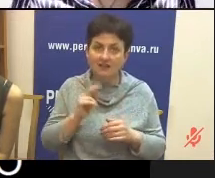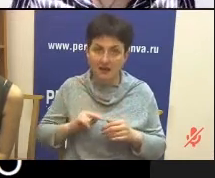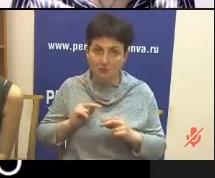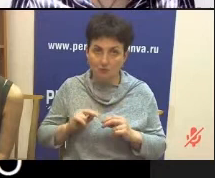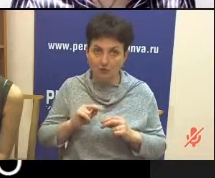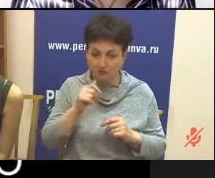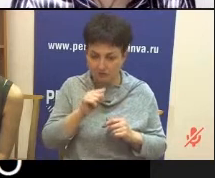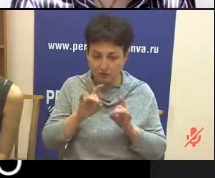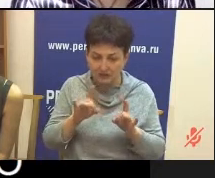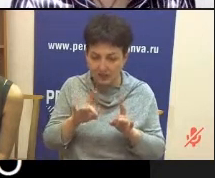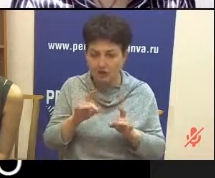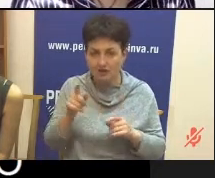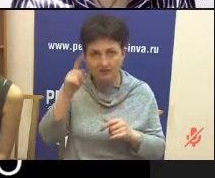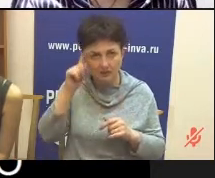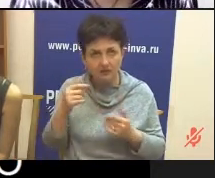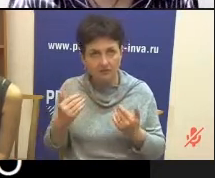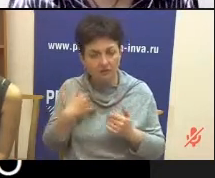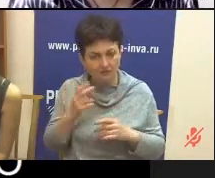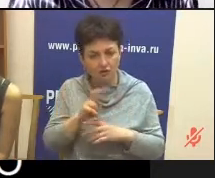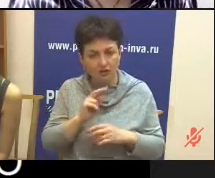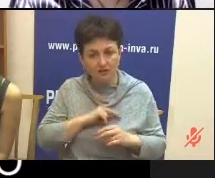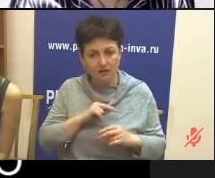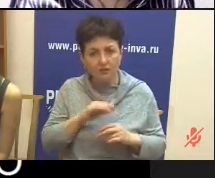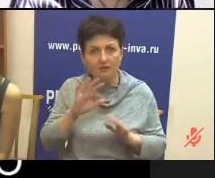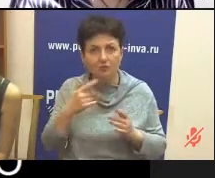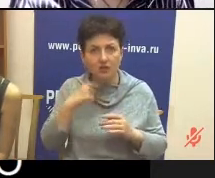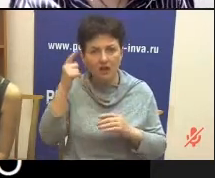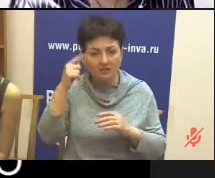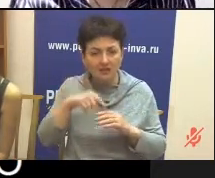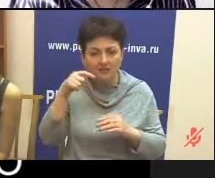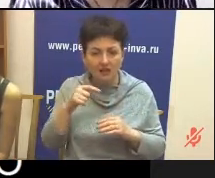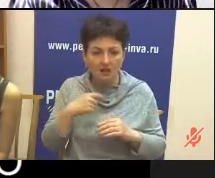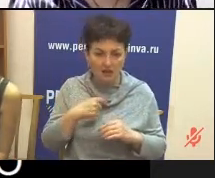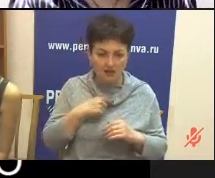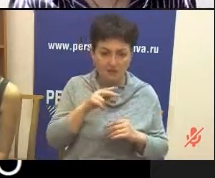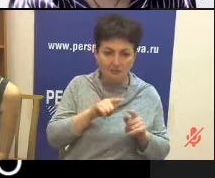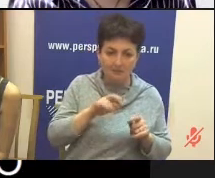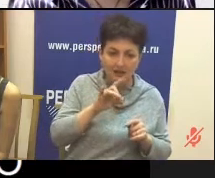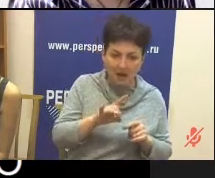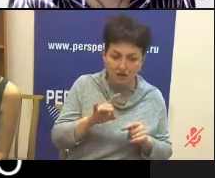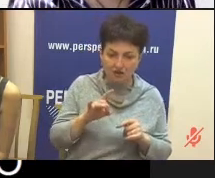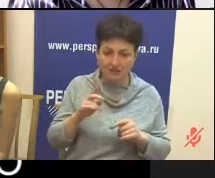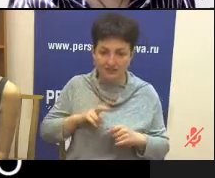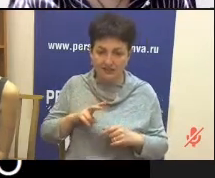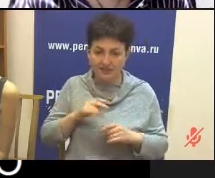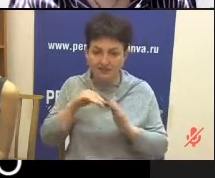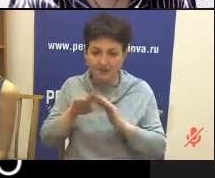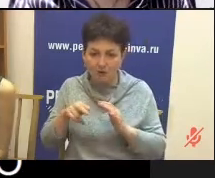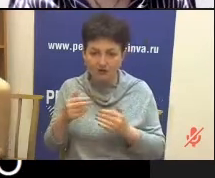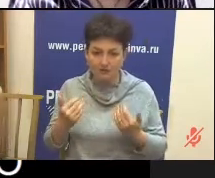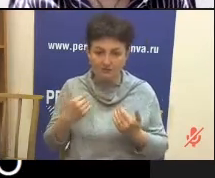попробуйте рассказать, как вы работаете. Расскажите, что вот я, знаете, сегодня пришла на работу и вдруг осознала, что я